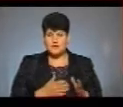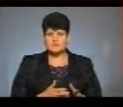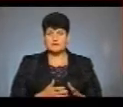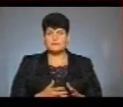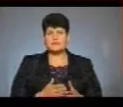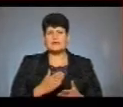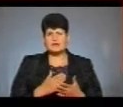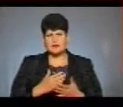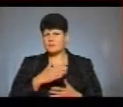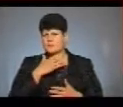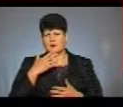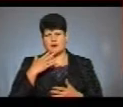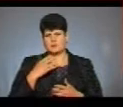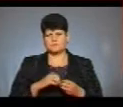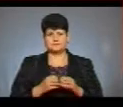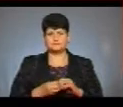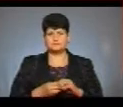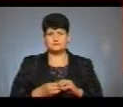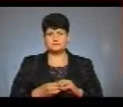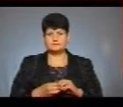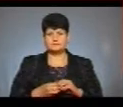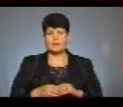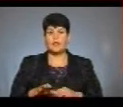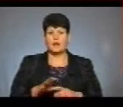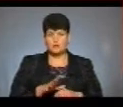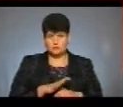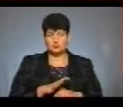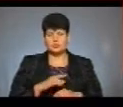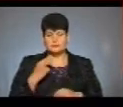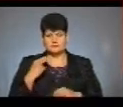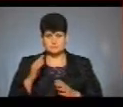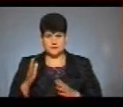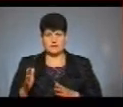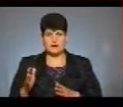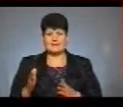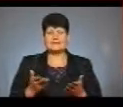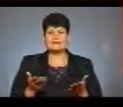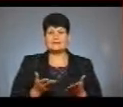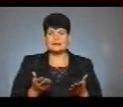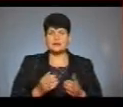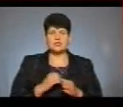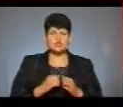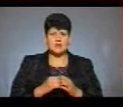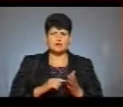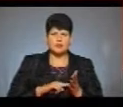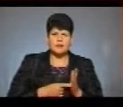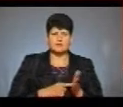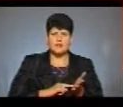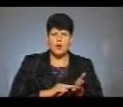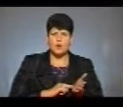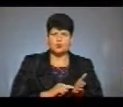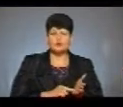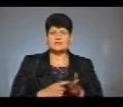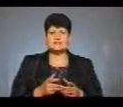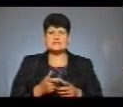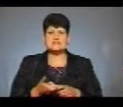Тобто є досить багато загроз. Хоча були і переваги, на які досить часто наголошувалися, це